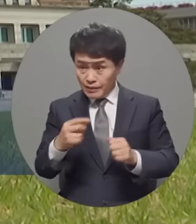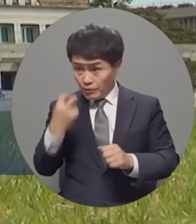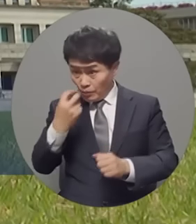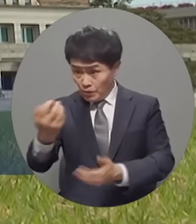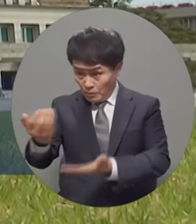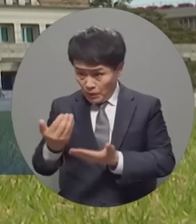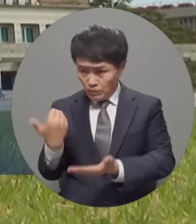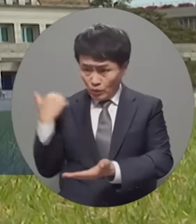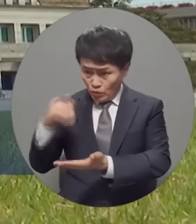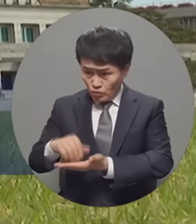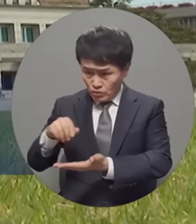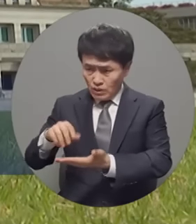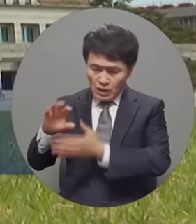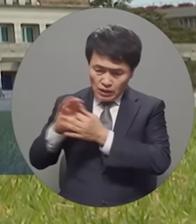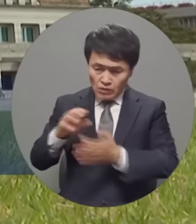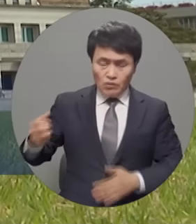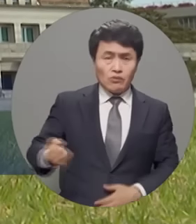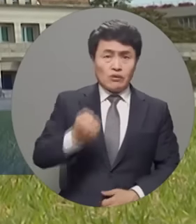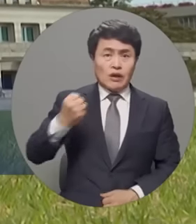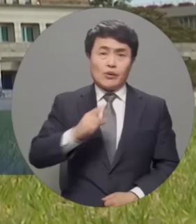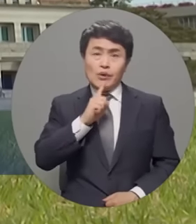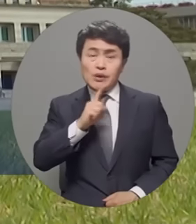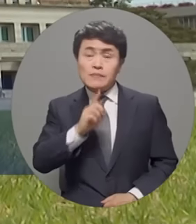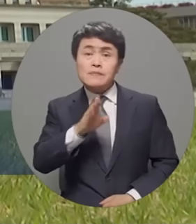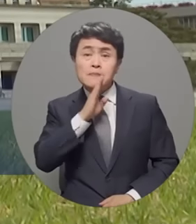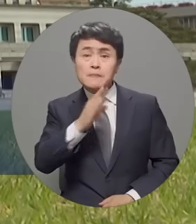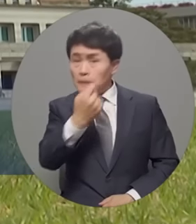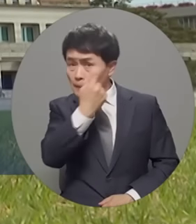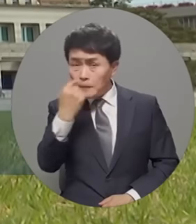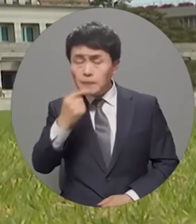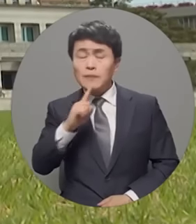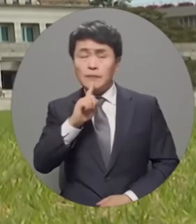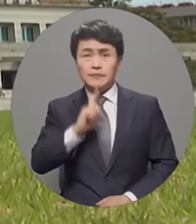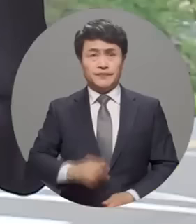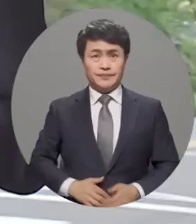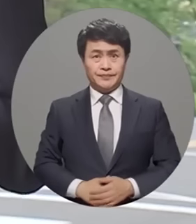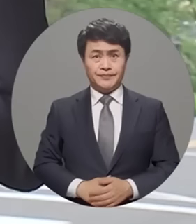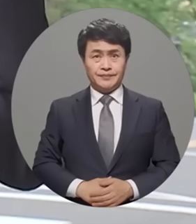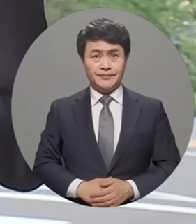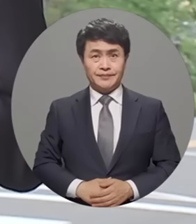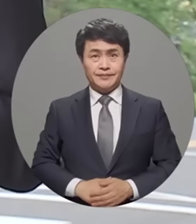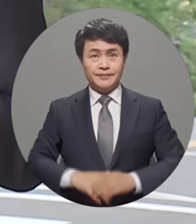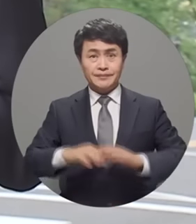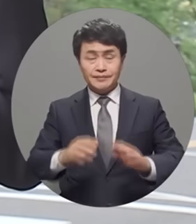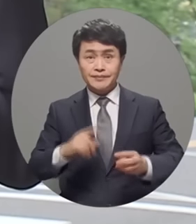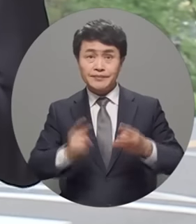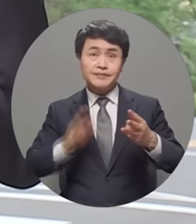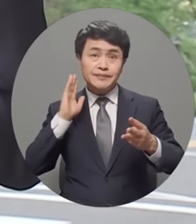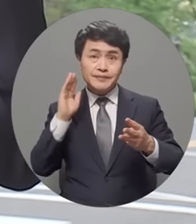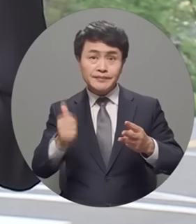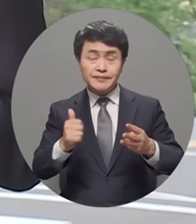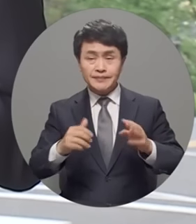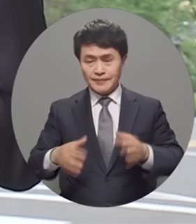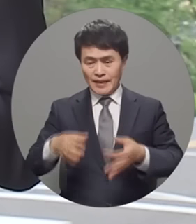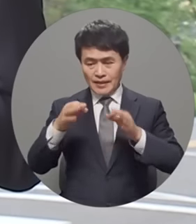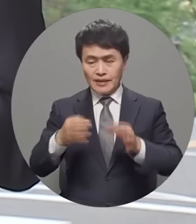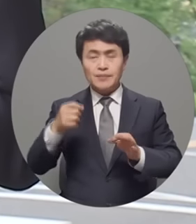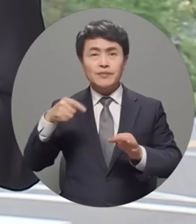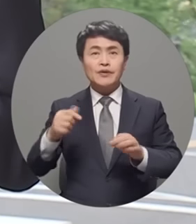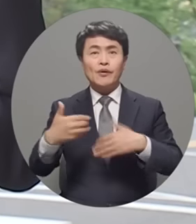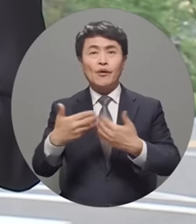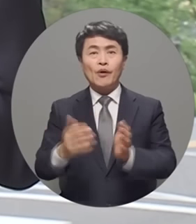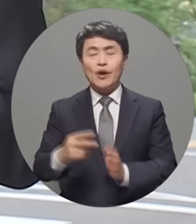돌려주지도 않고 계속 갖고 있다. 이거는 이제 사실로 확인된 거로 봐야 될 것 같습니다. 윤석열 대통령이 김건희 여사의